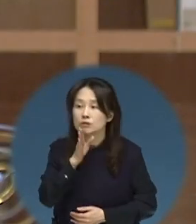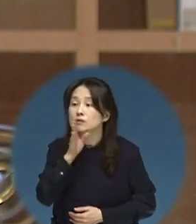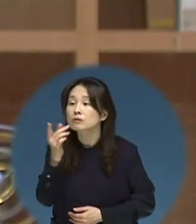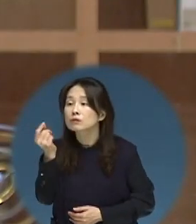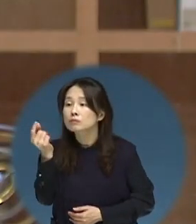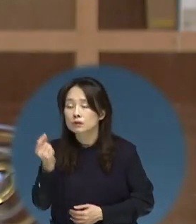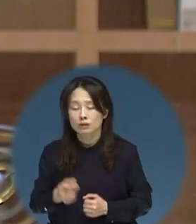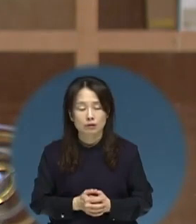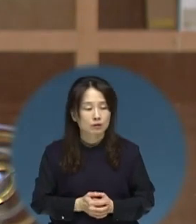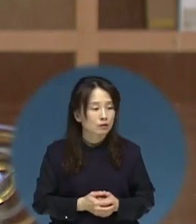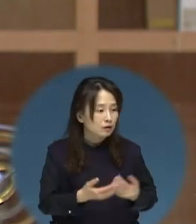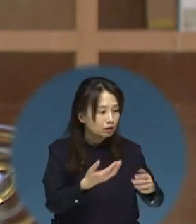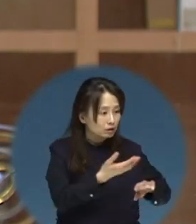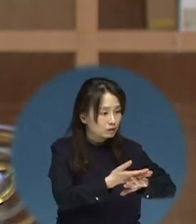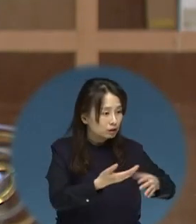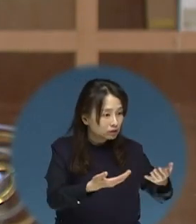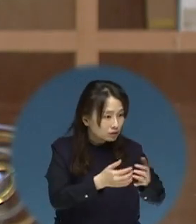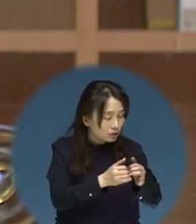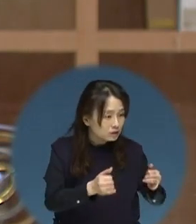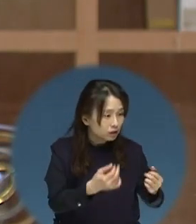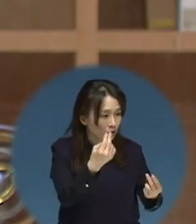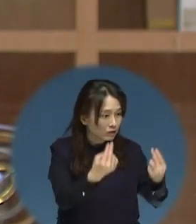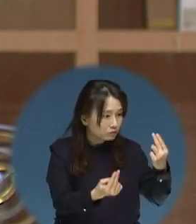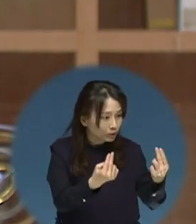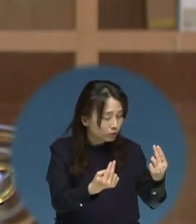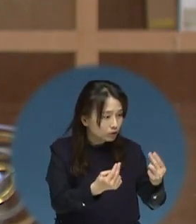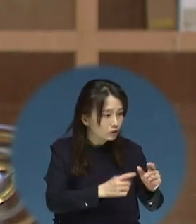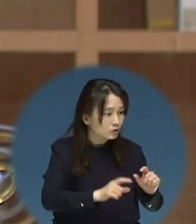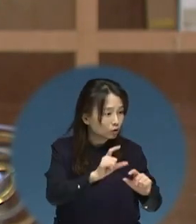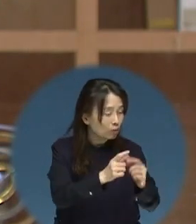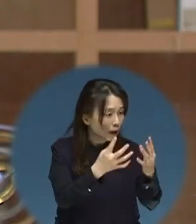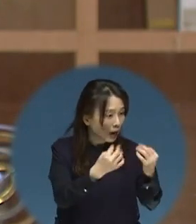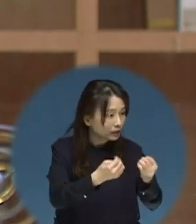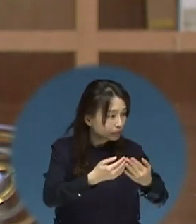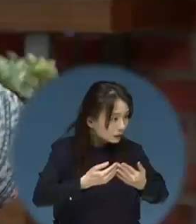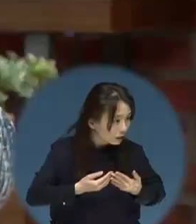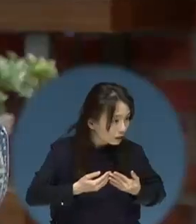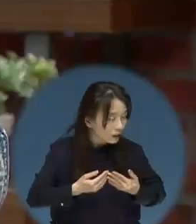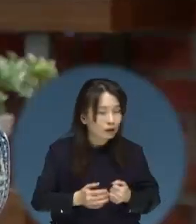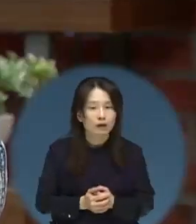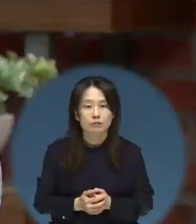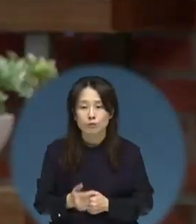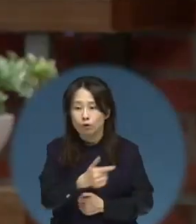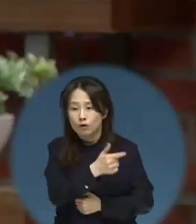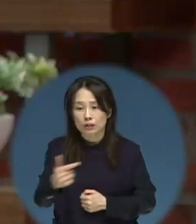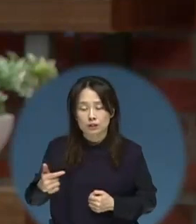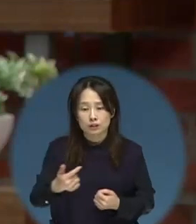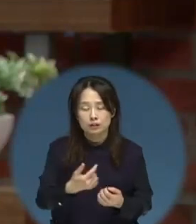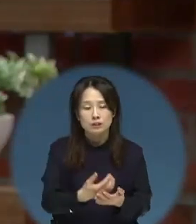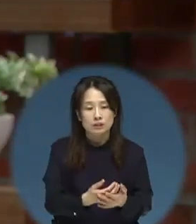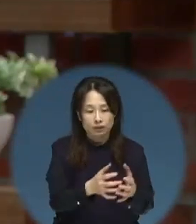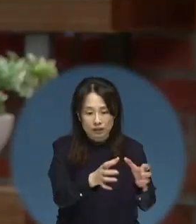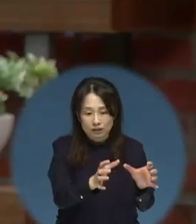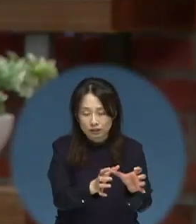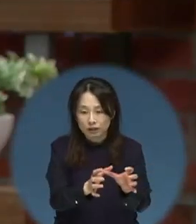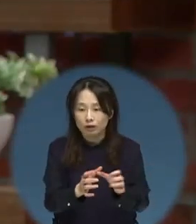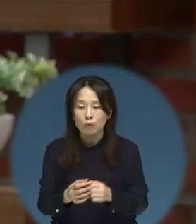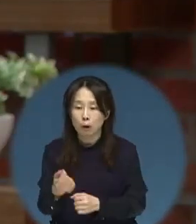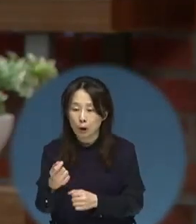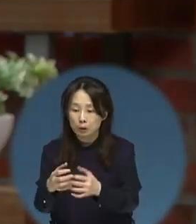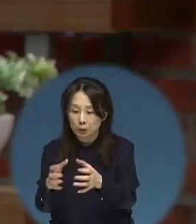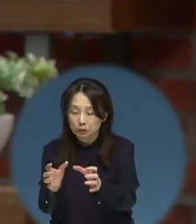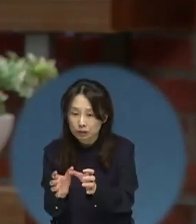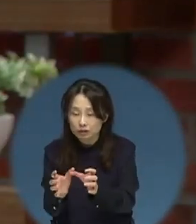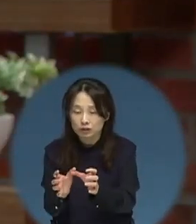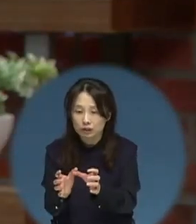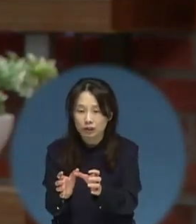비영리 구호단체 직원들보다는 많이 받아요? 글쎄요. 이게 또 대형 비영리와 작은 비영리의 차이가 있겠지만은 작은 비영리에서는